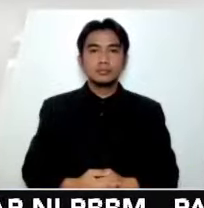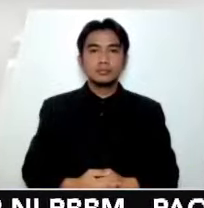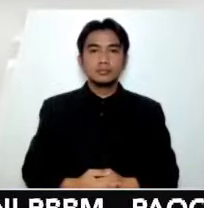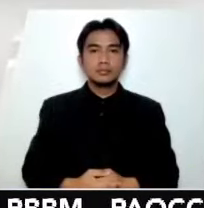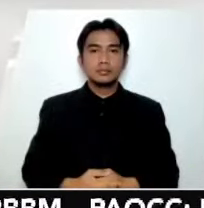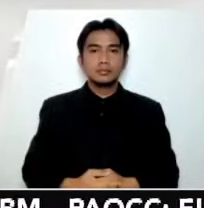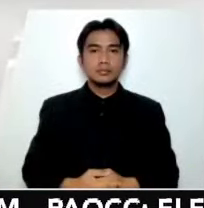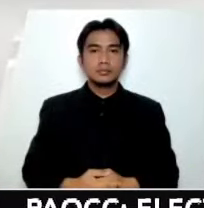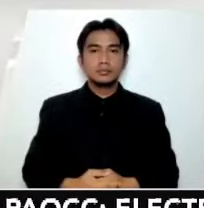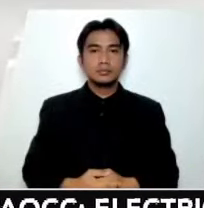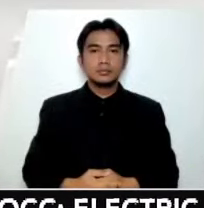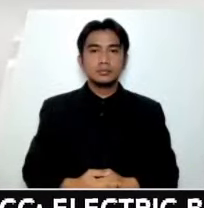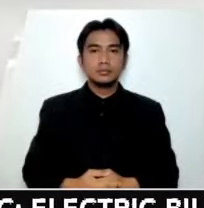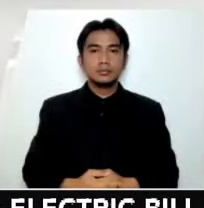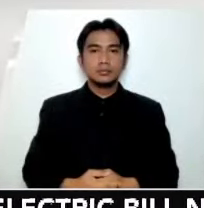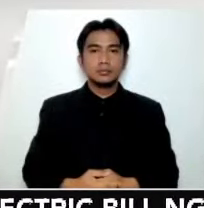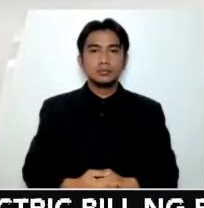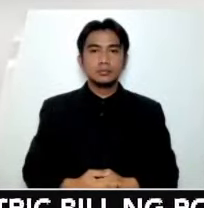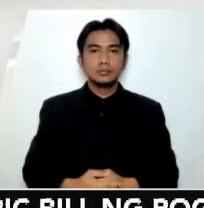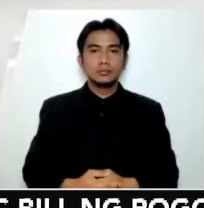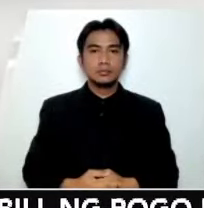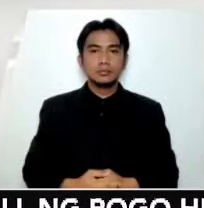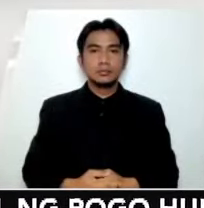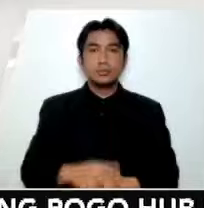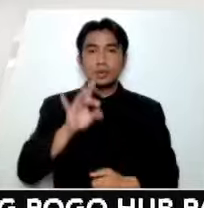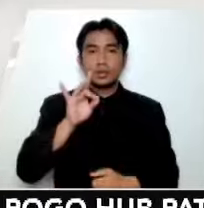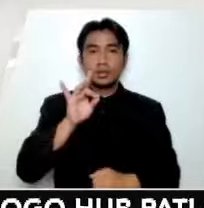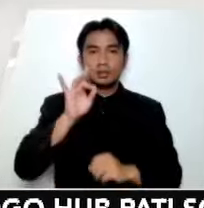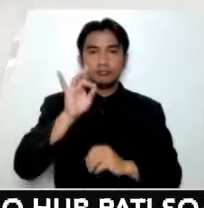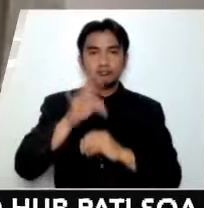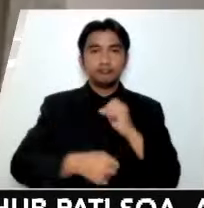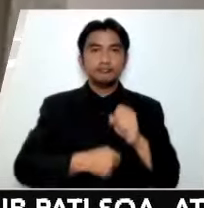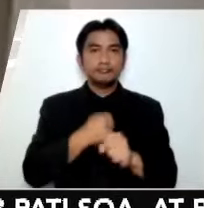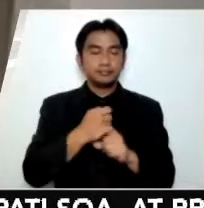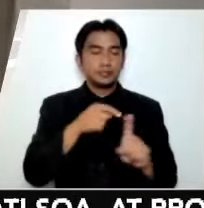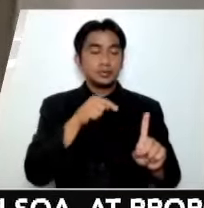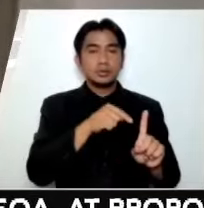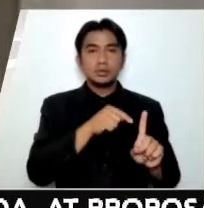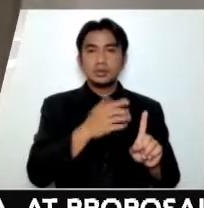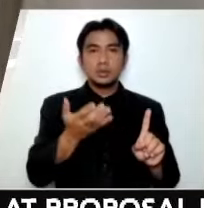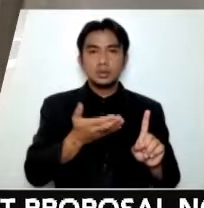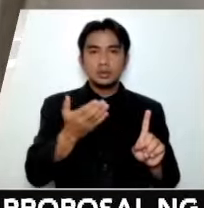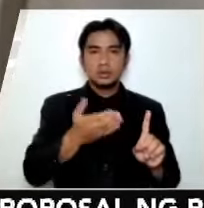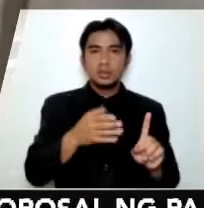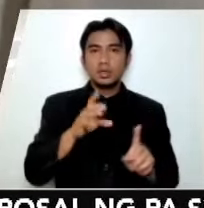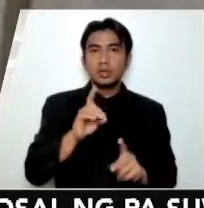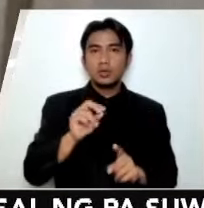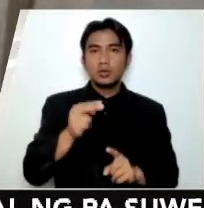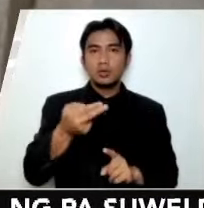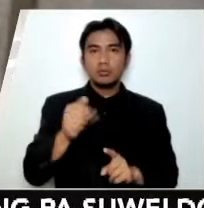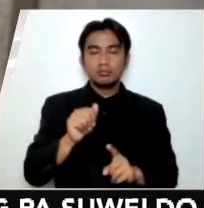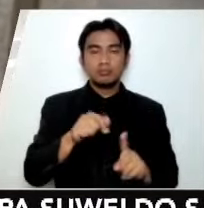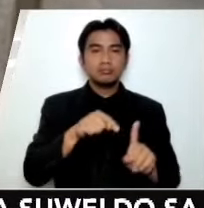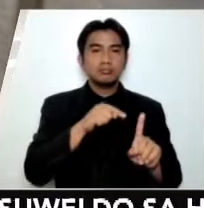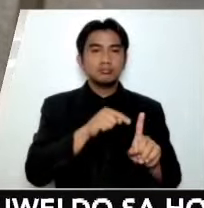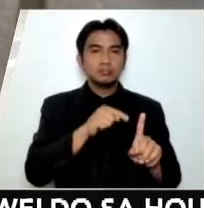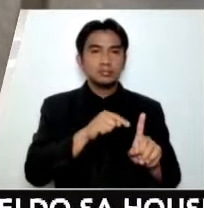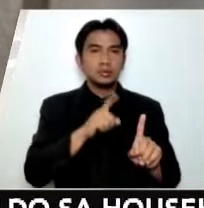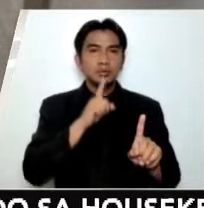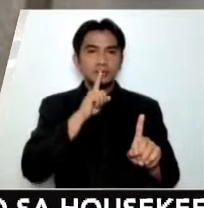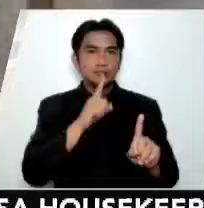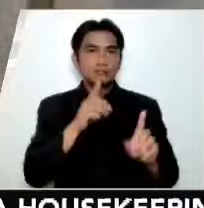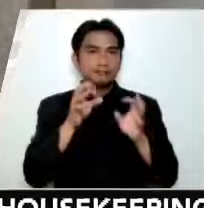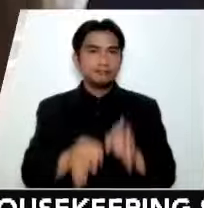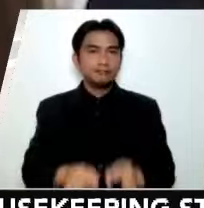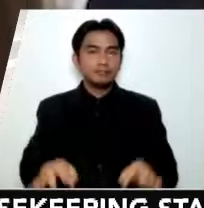Aquino sa walong taong pagiging OFW sa Doha Qatar batid ng single parent na si Erwin Nicolas ang kahalagahan ng pagkakaroon